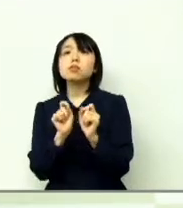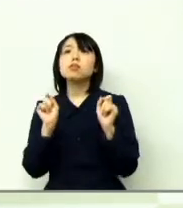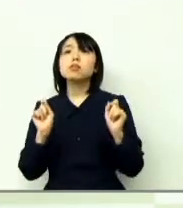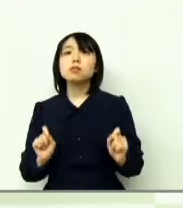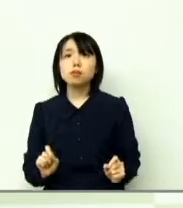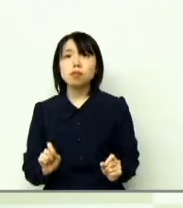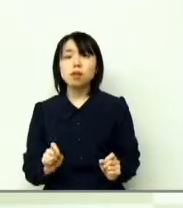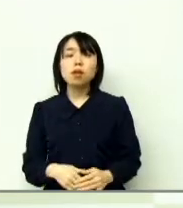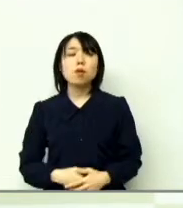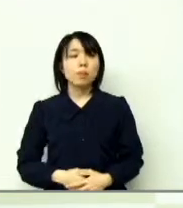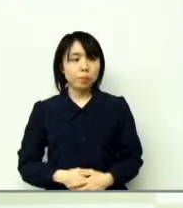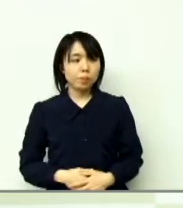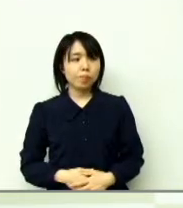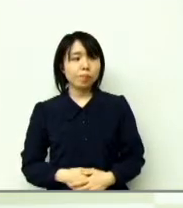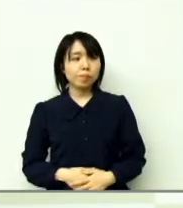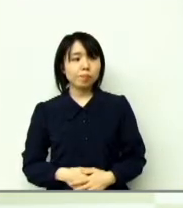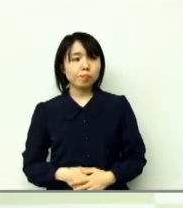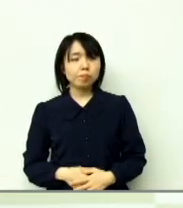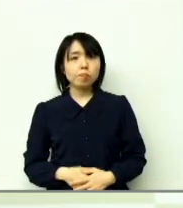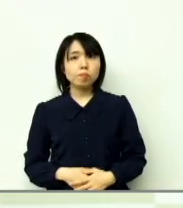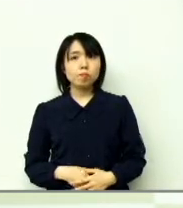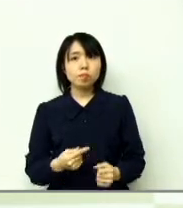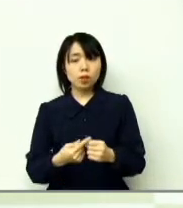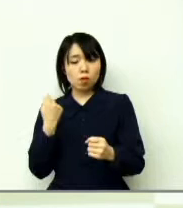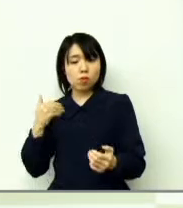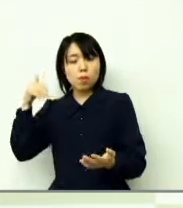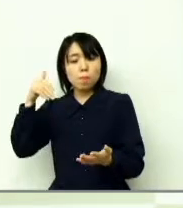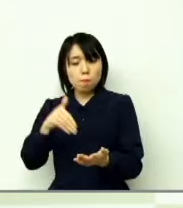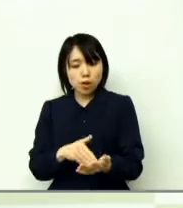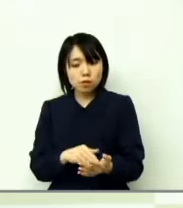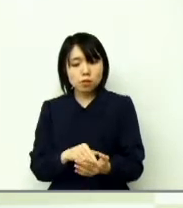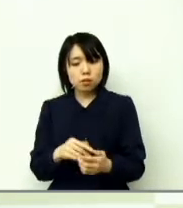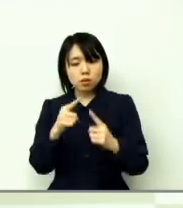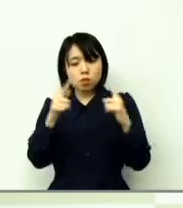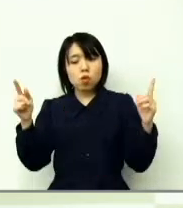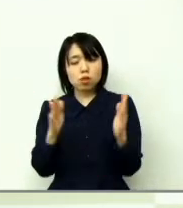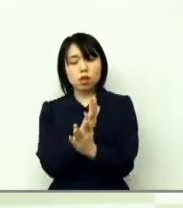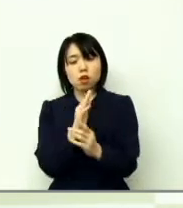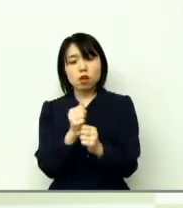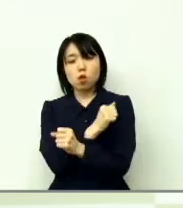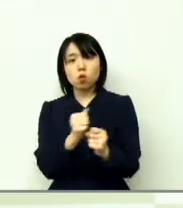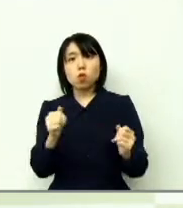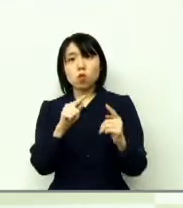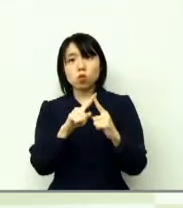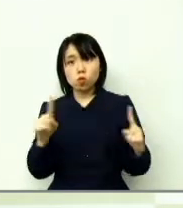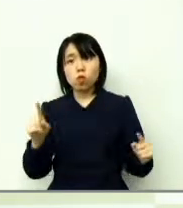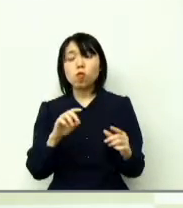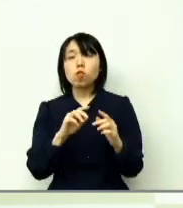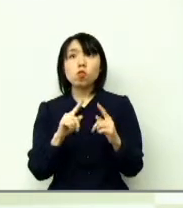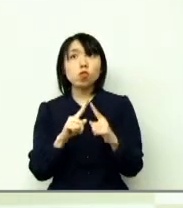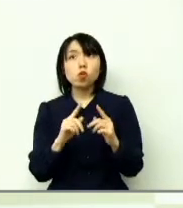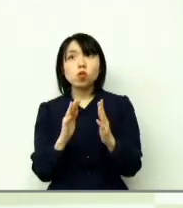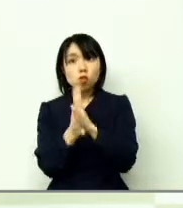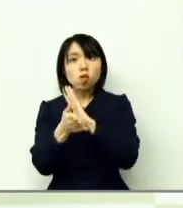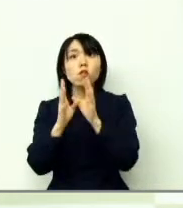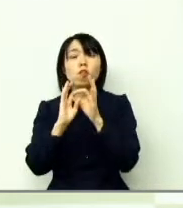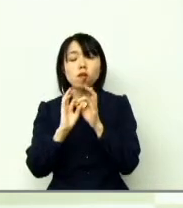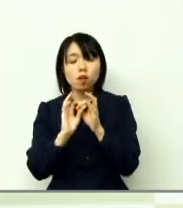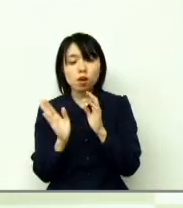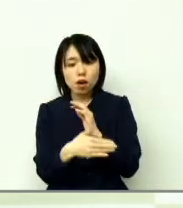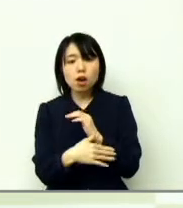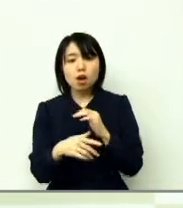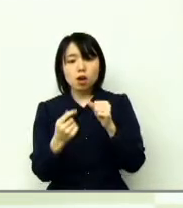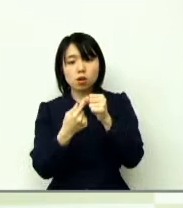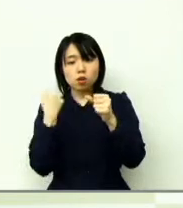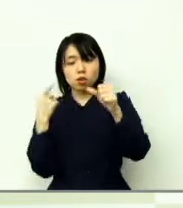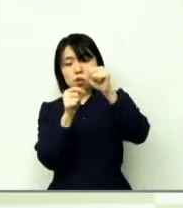にお答えをしたいと思います。昨年末に厚生労働省から昨年の5月時点における放課後児童クラ